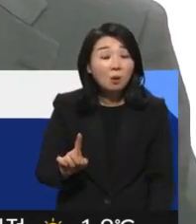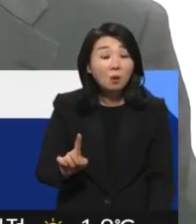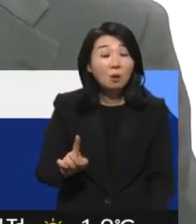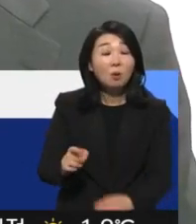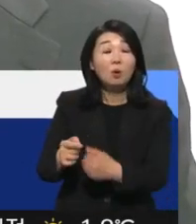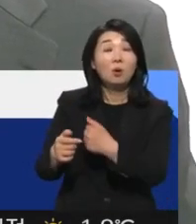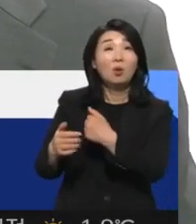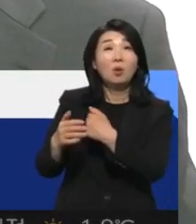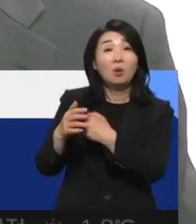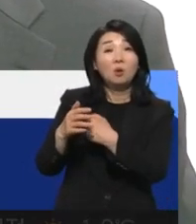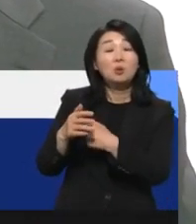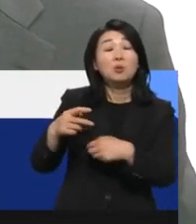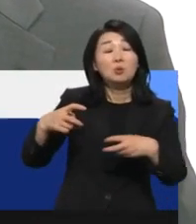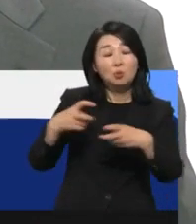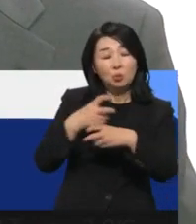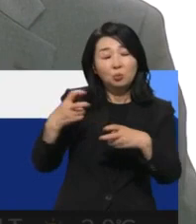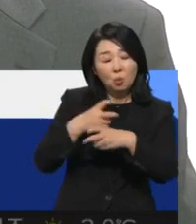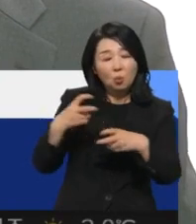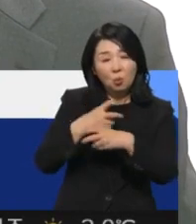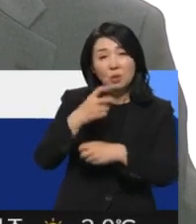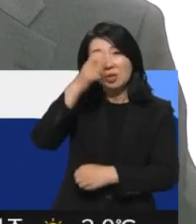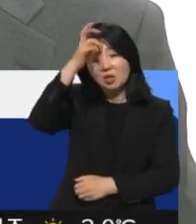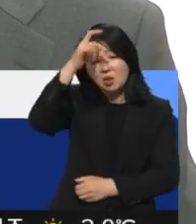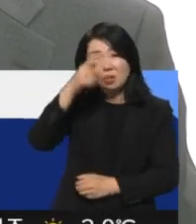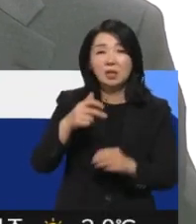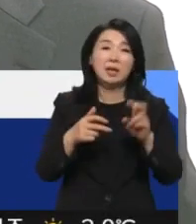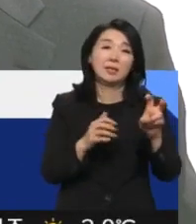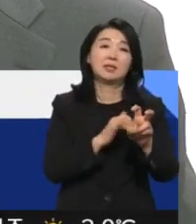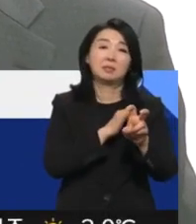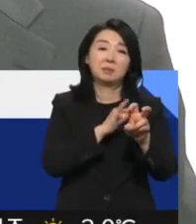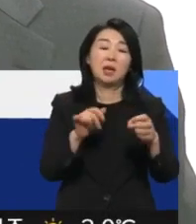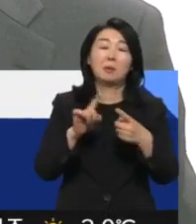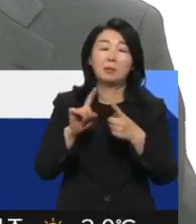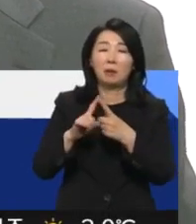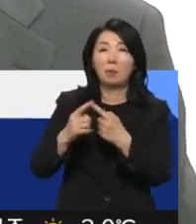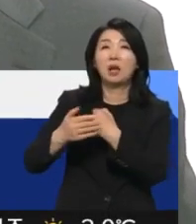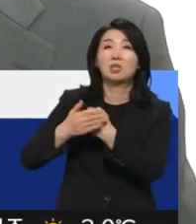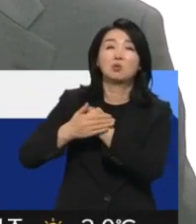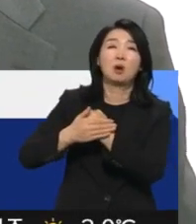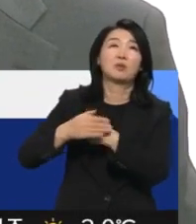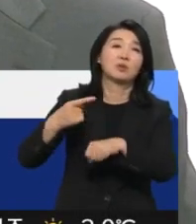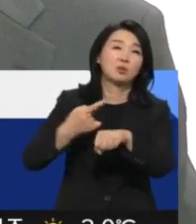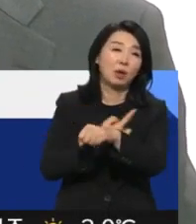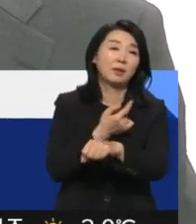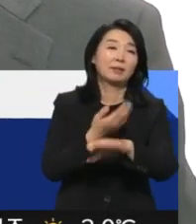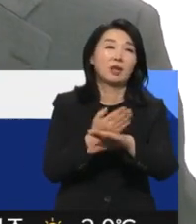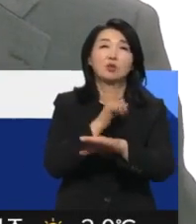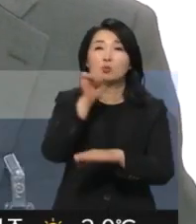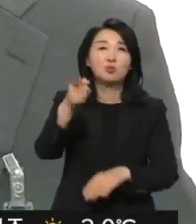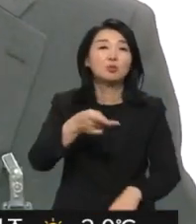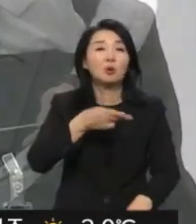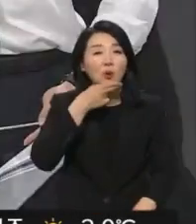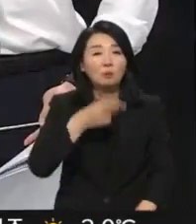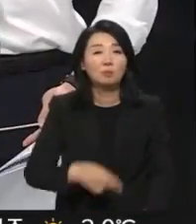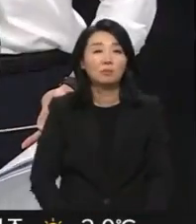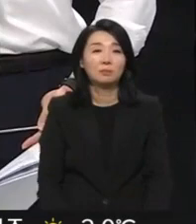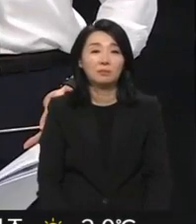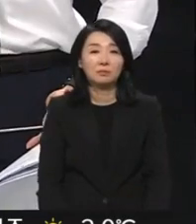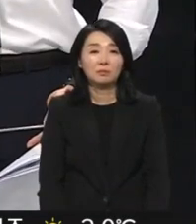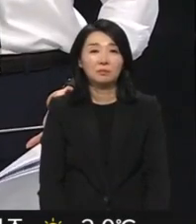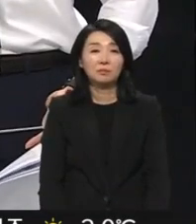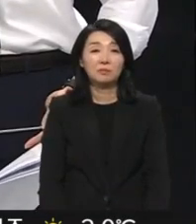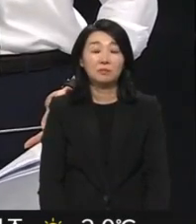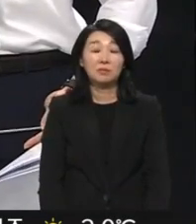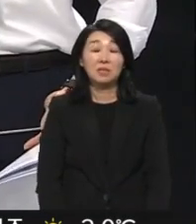거는 교통기동대 1개 제대 20명에 대한 경력 지원 요청 이외에는 일체 없었습니다.